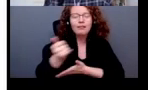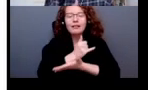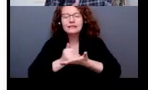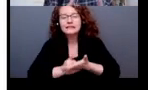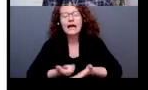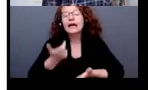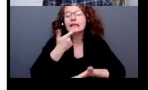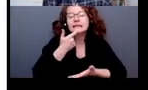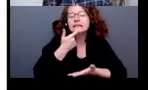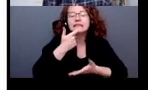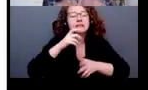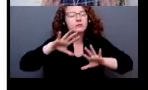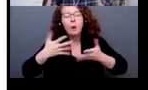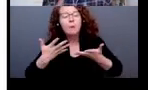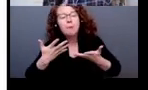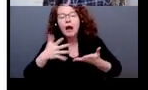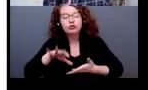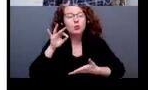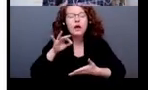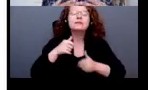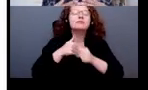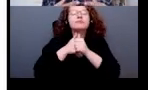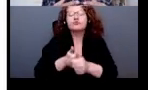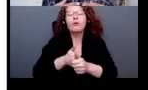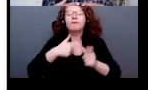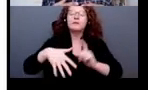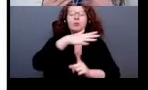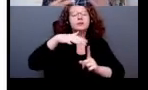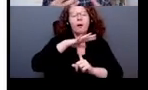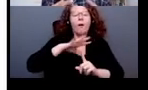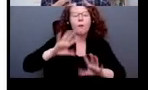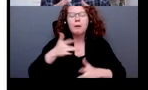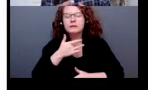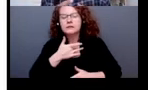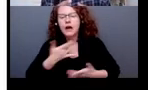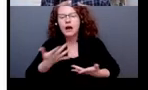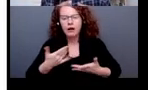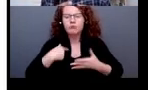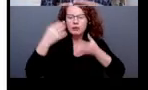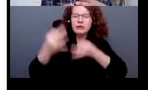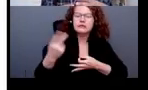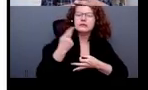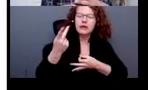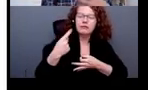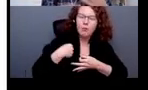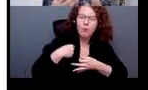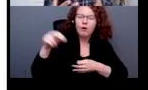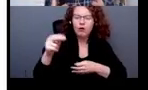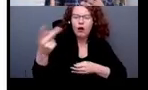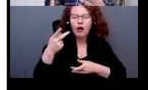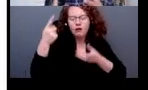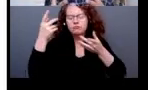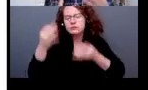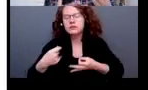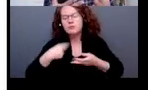du contexte et du moment. Donc, on a décidé avec Nicolas de